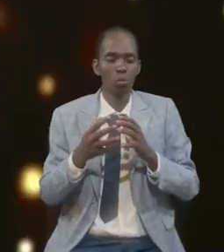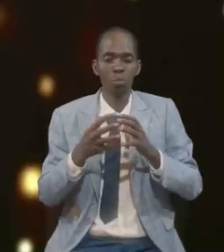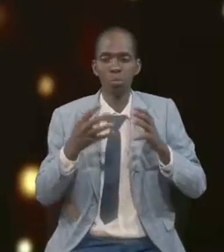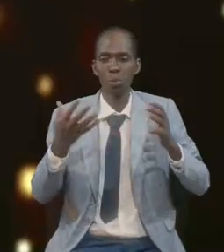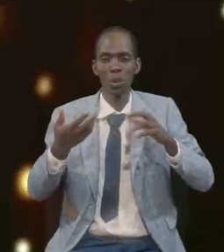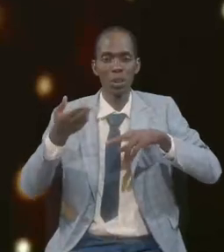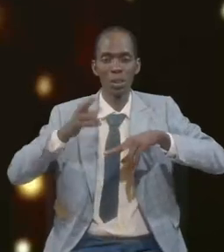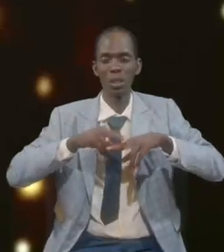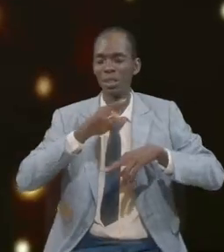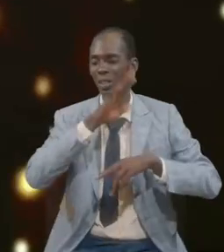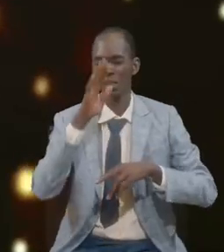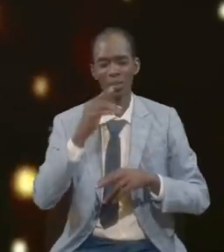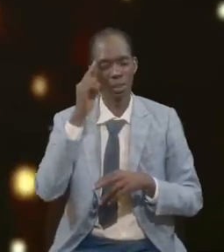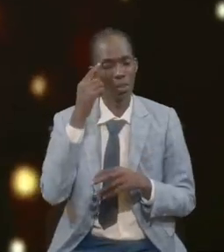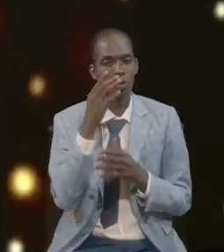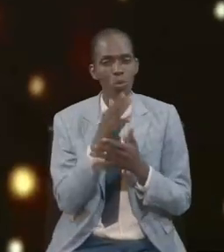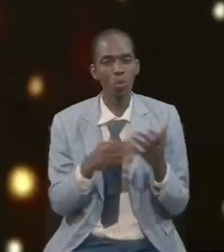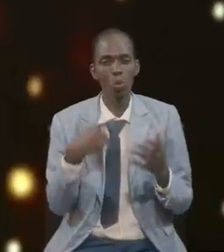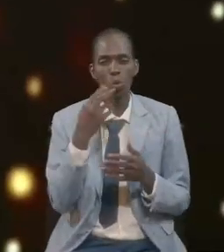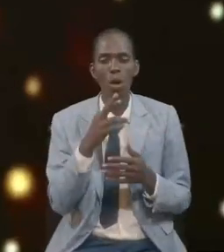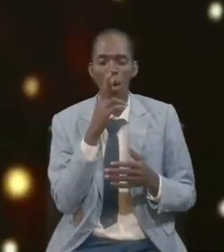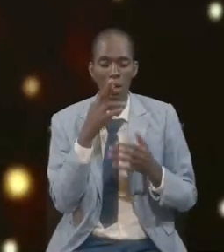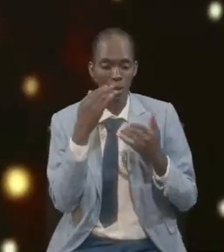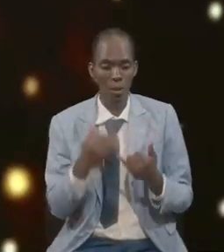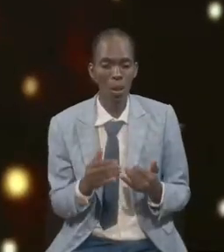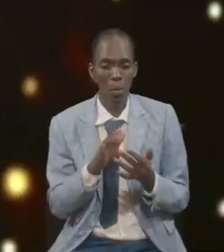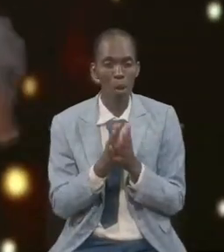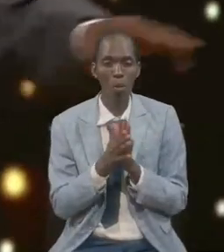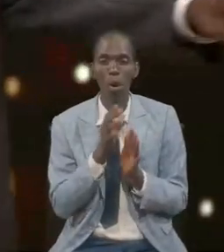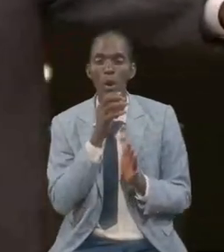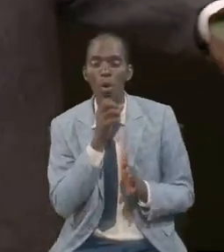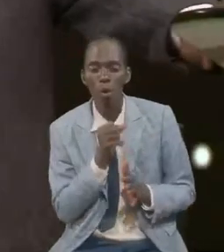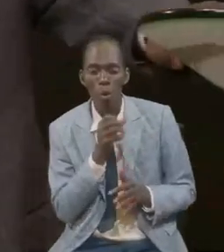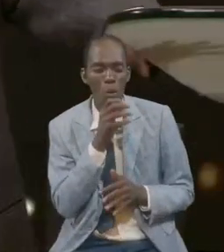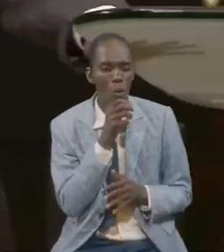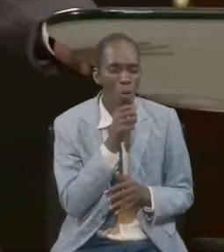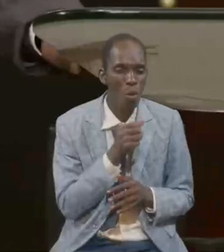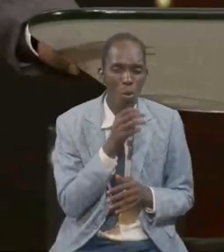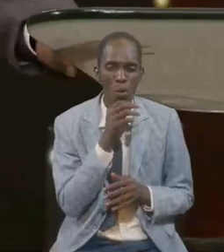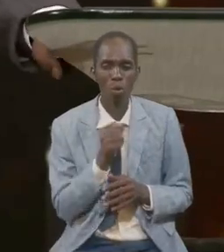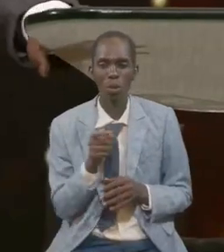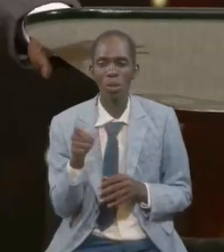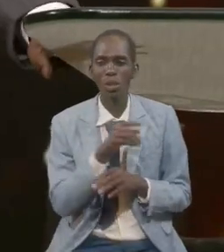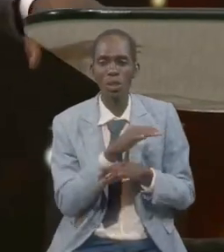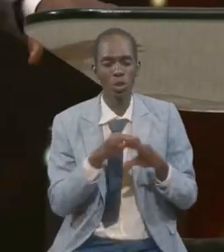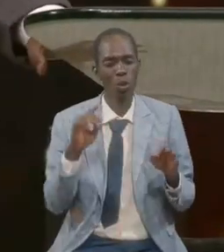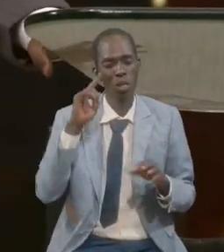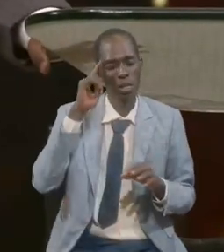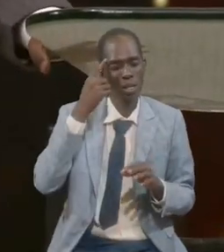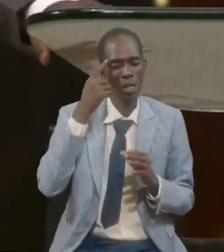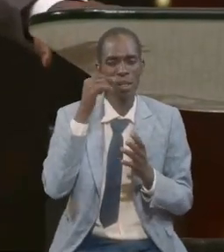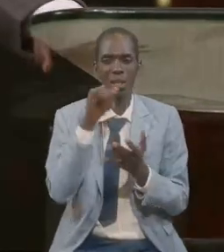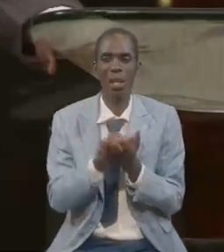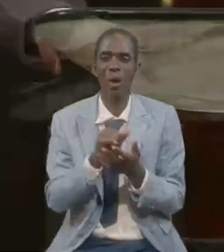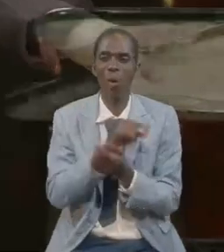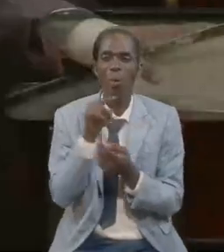il ne pense pas. Même ceux qui vieillissent, ils ne pensent pas que lorsque la mort frappe